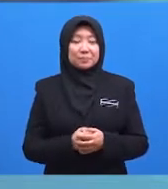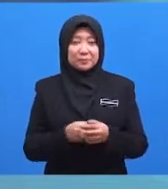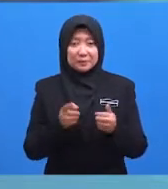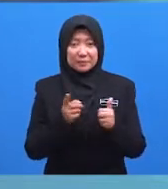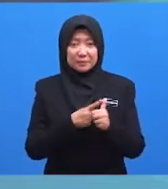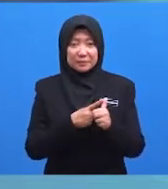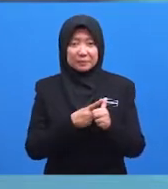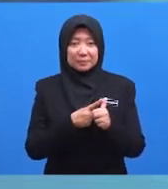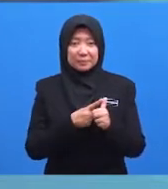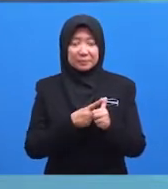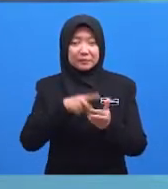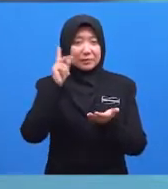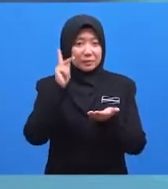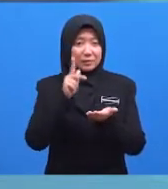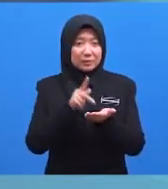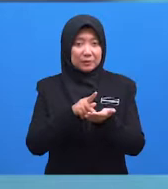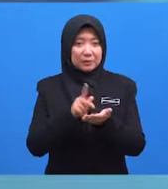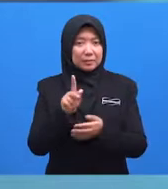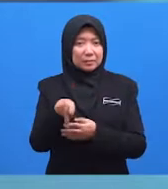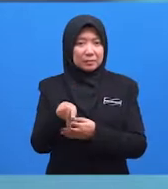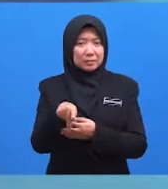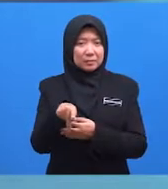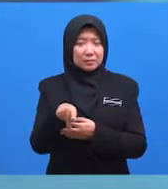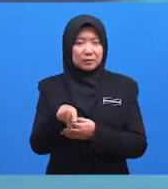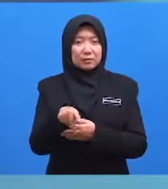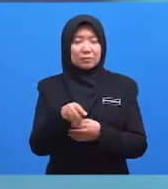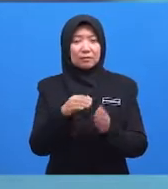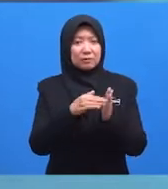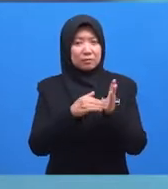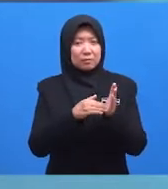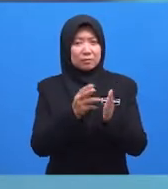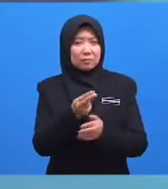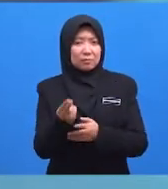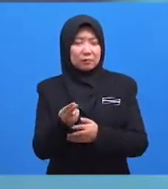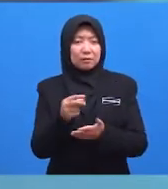Pertama, kenal pasti resepi ayam panggang madu.